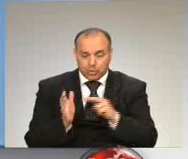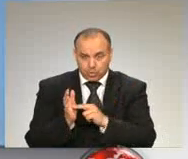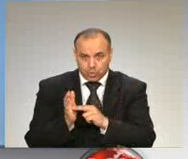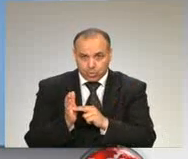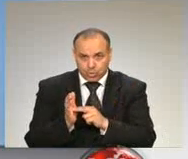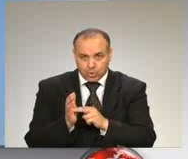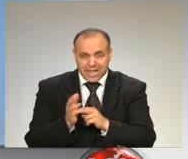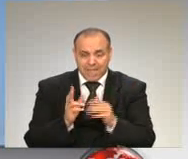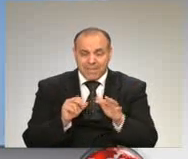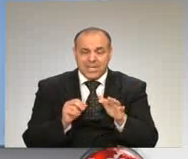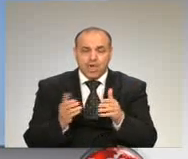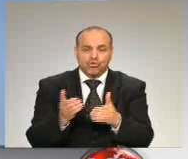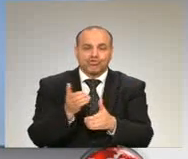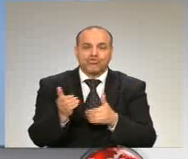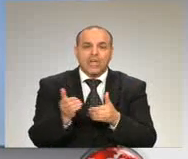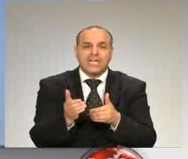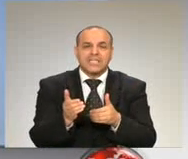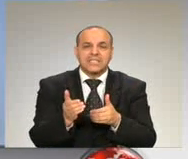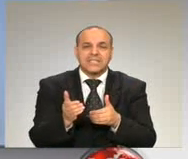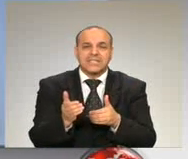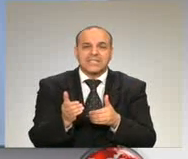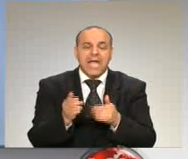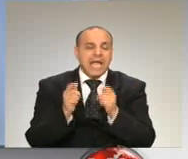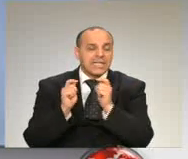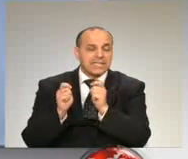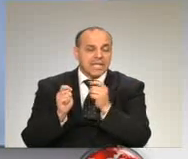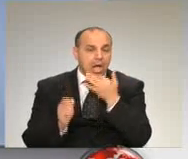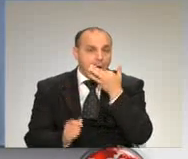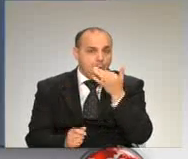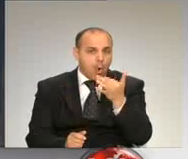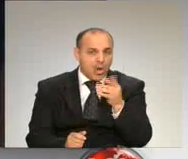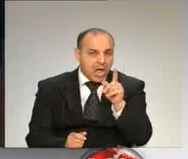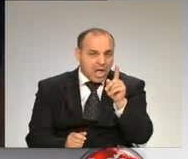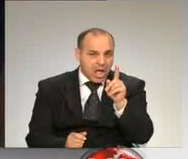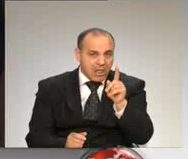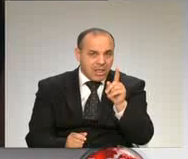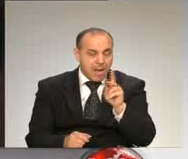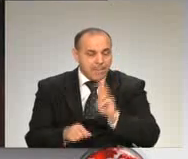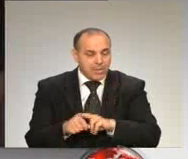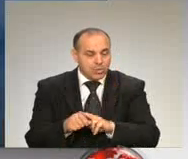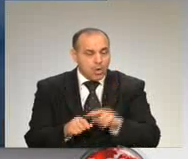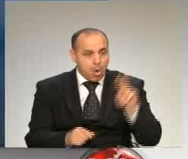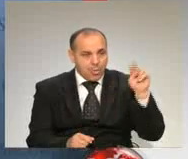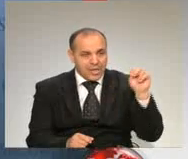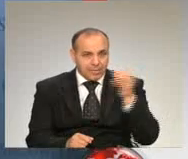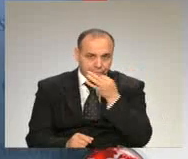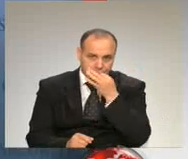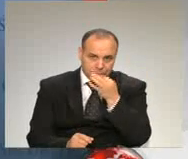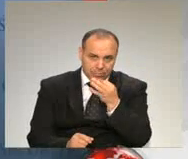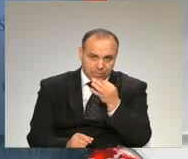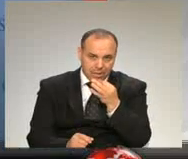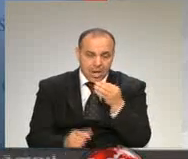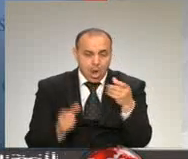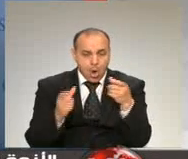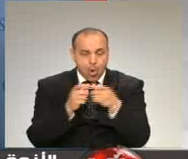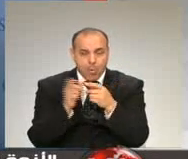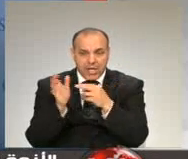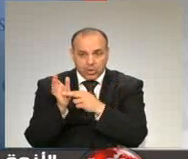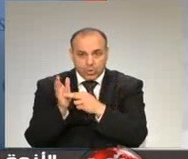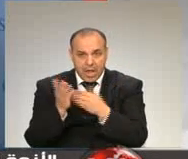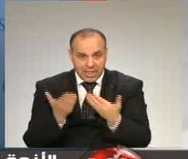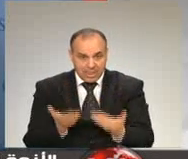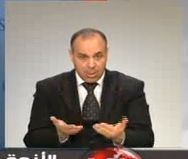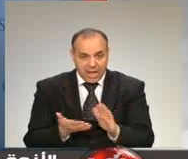وأكثر من 80 مسلحا. على الصعيد الدبلوماسي، قال ستيفان دي ميستورا وسيط الأمم المتحدة إن الحكومة السورية